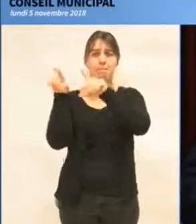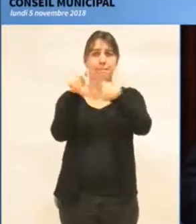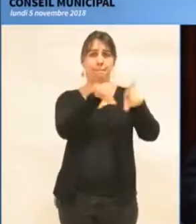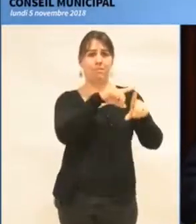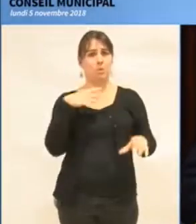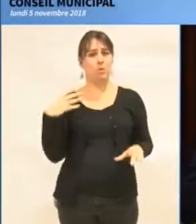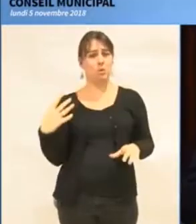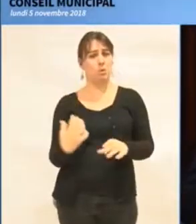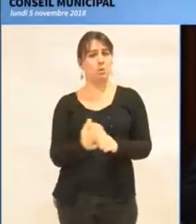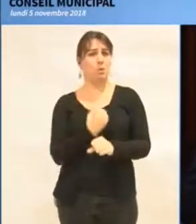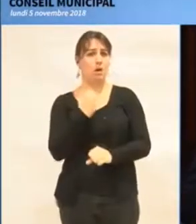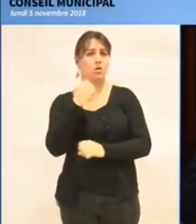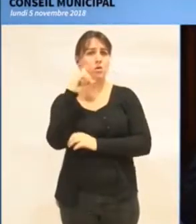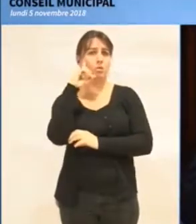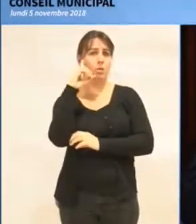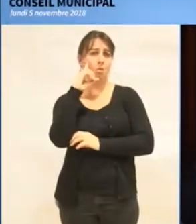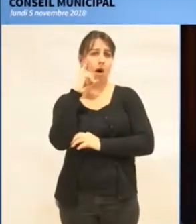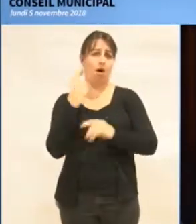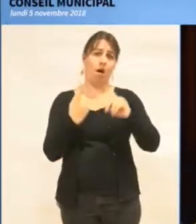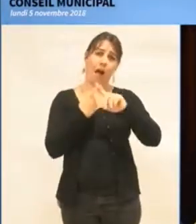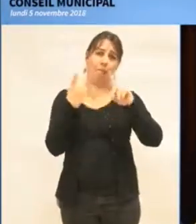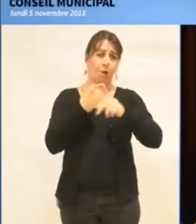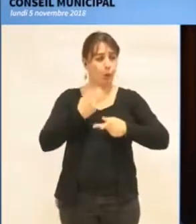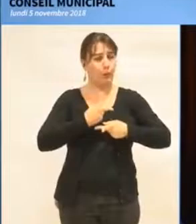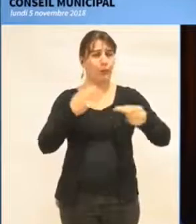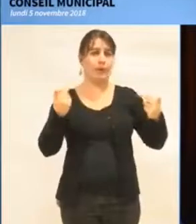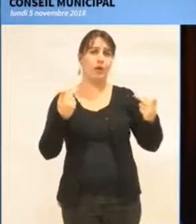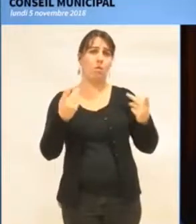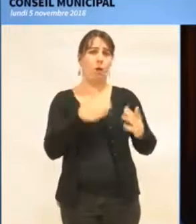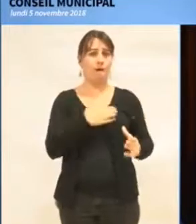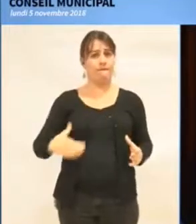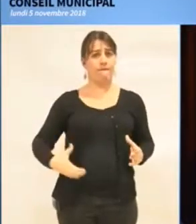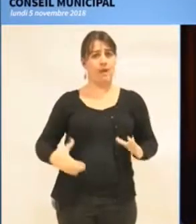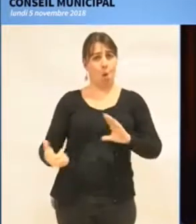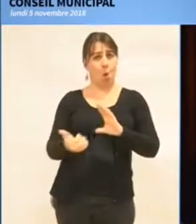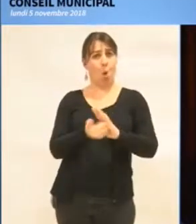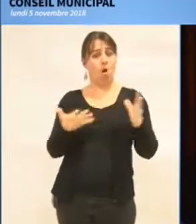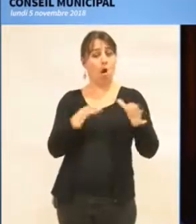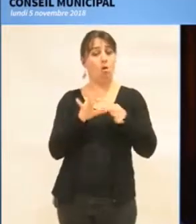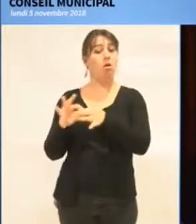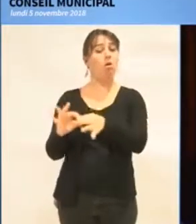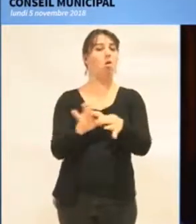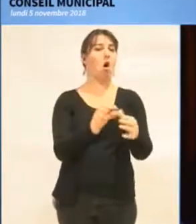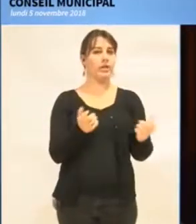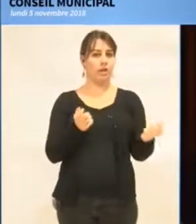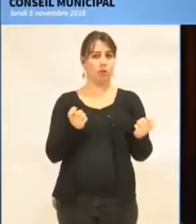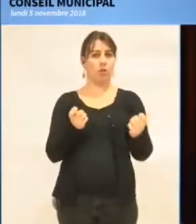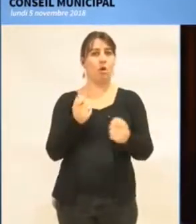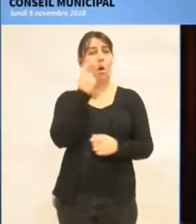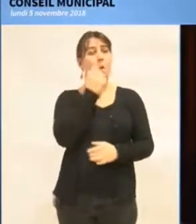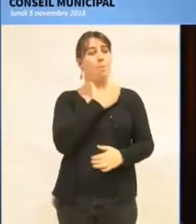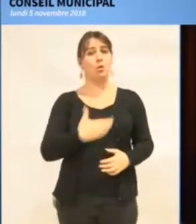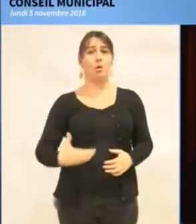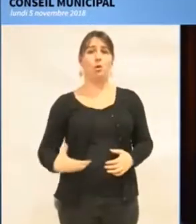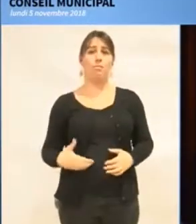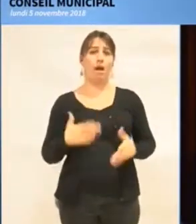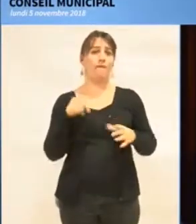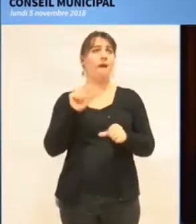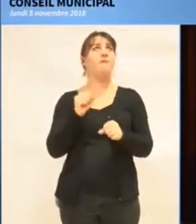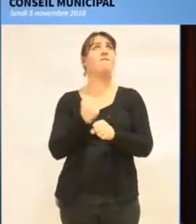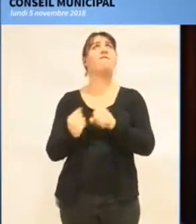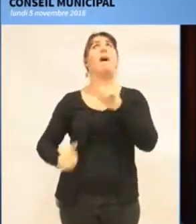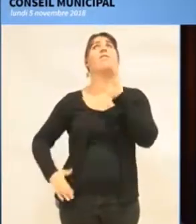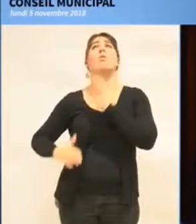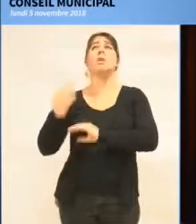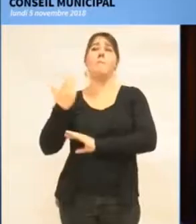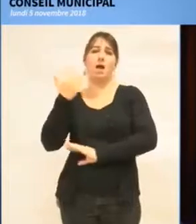été judicieux de rappeler que la ville joue un rôle de coordination, que le maire a un pouvoir qui ne se limite plus depuis plus de 20 ans à la